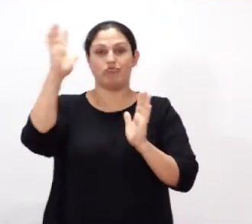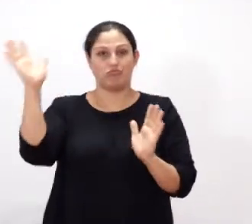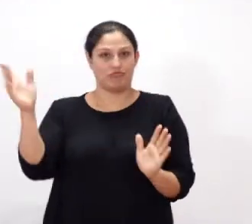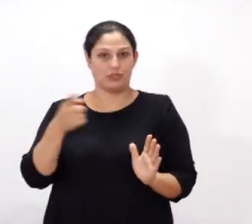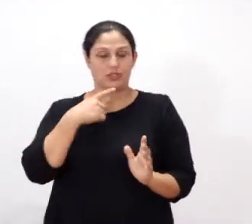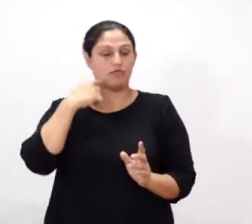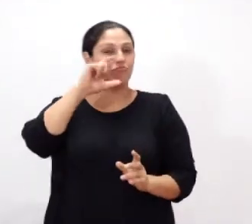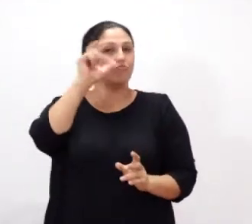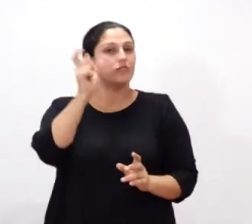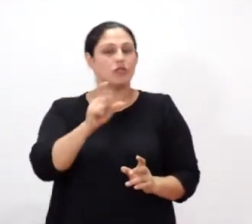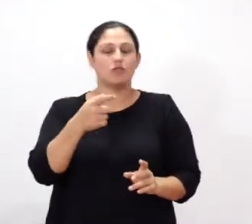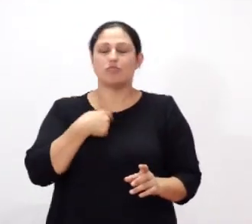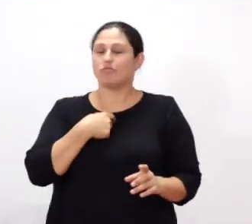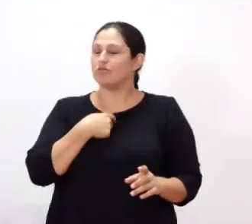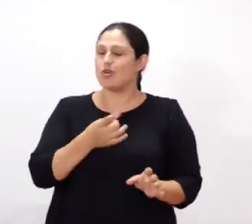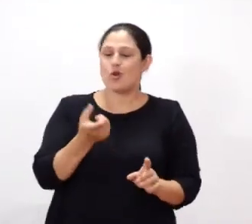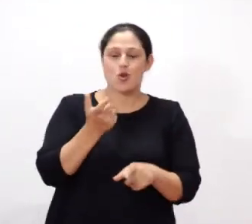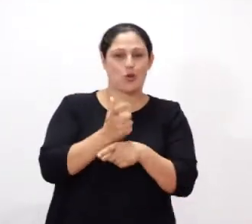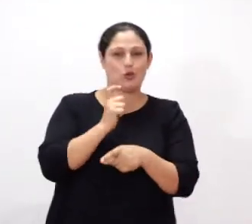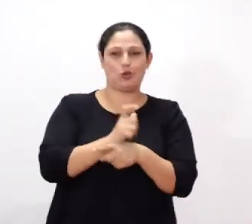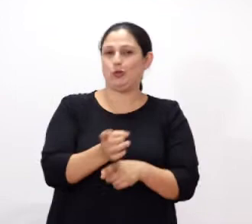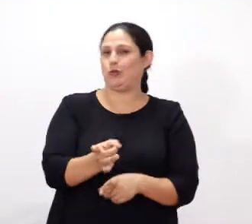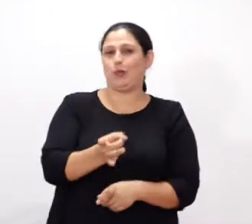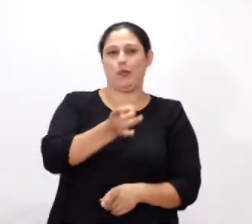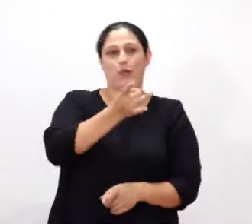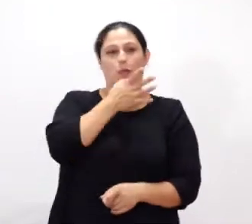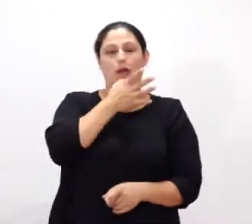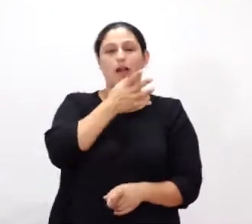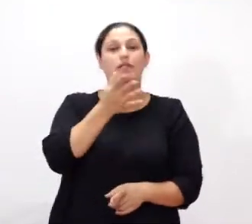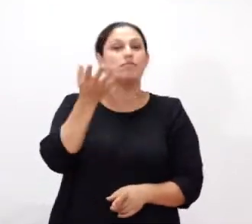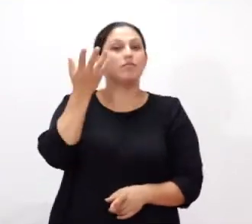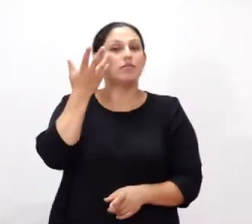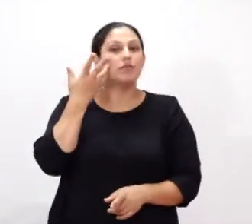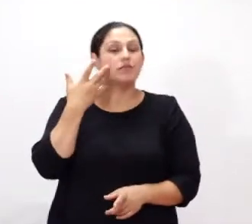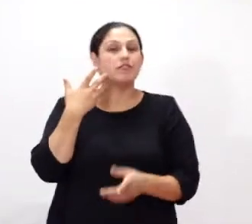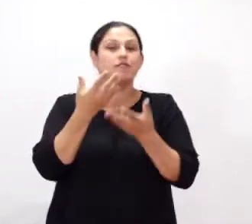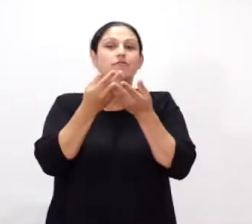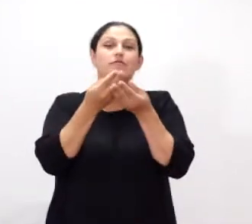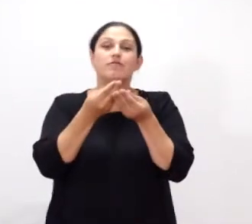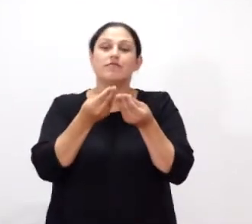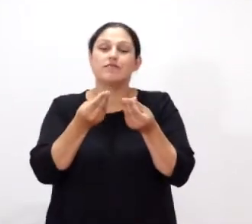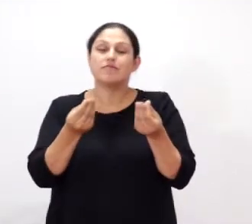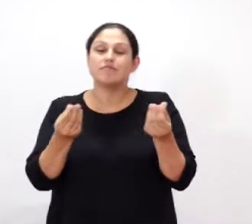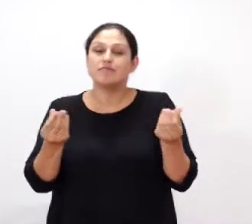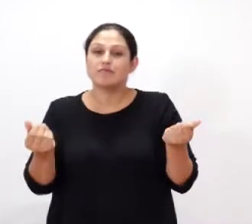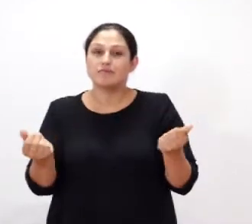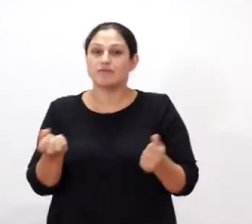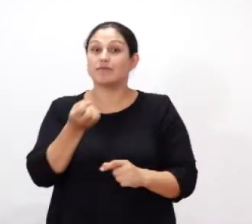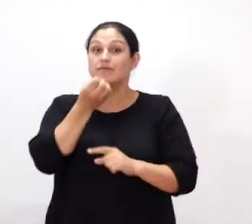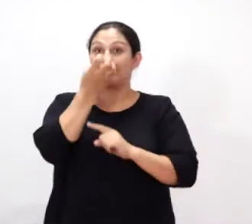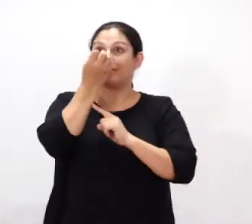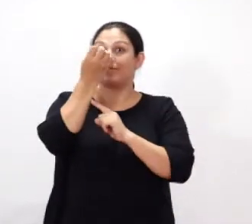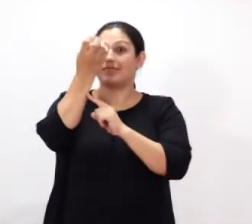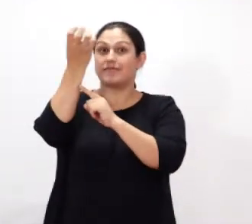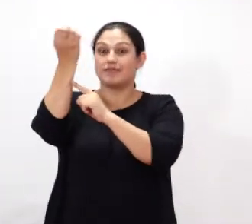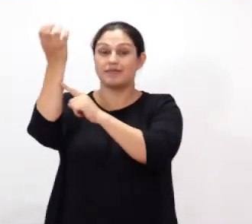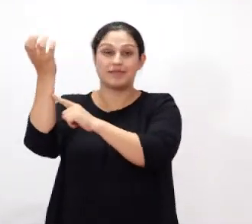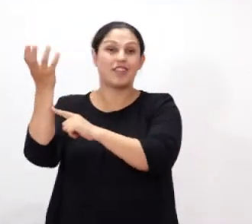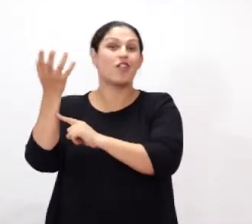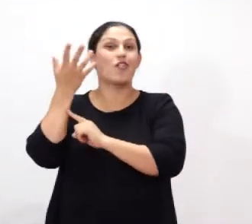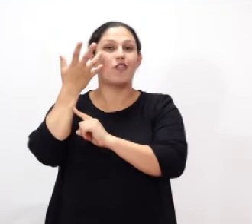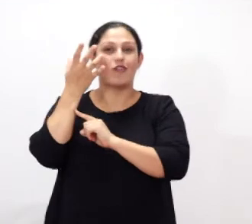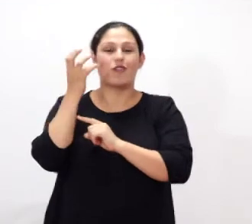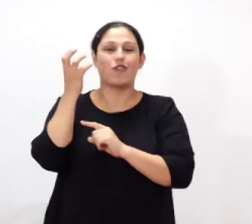به من پسند آمدند وقتی که بهار آید گل کرده میوه